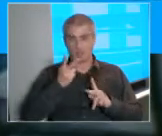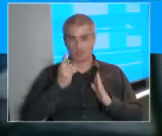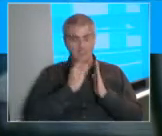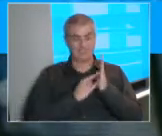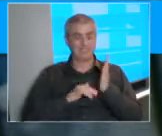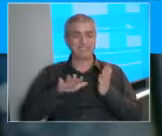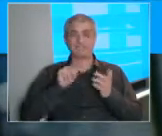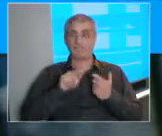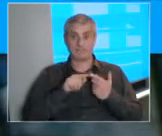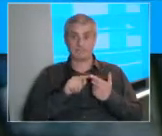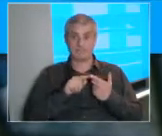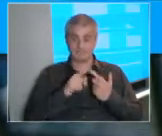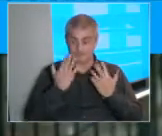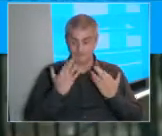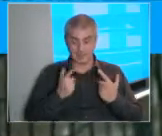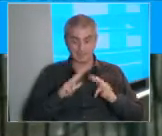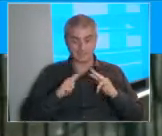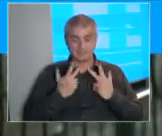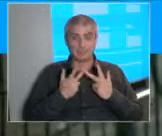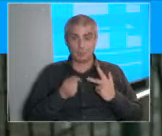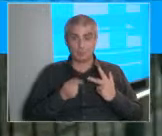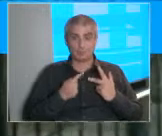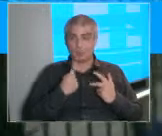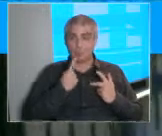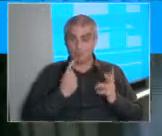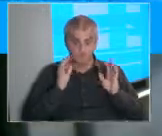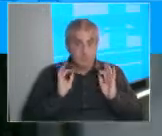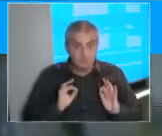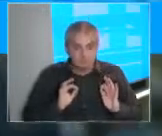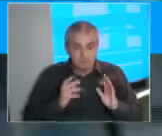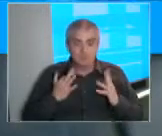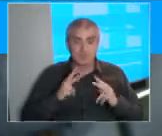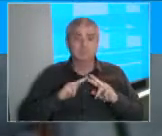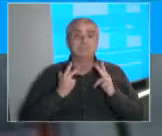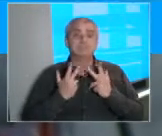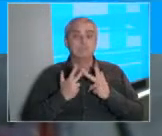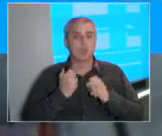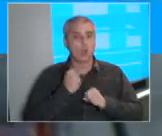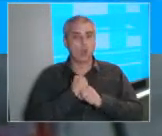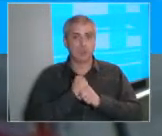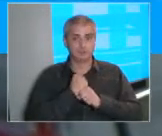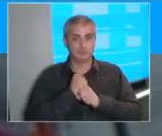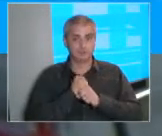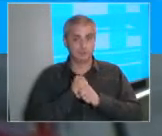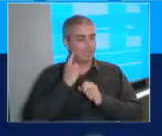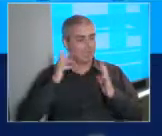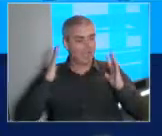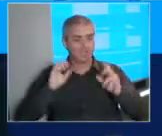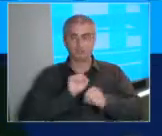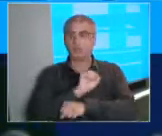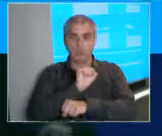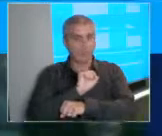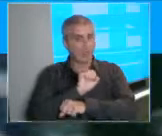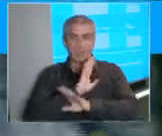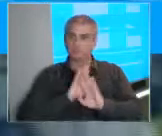בחקיקה סביבתית, שברגע שהציבור אומר את דברו, ברגע שהציבור מייצר את הבאז, את המחאה, איך